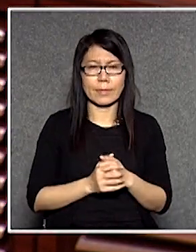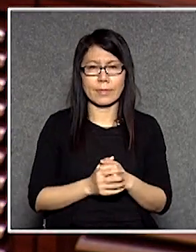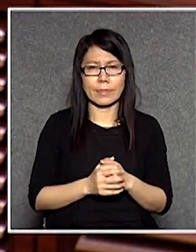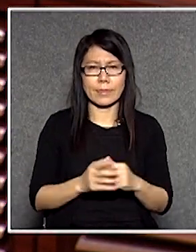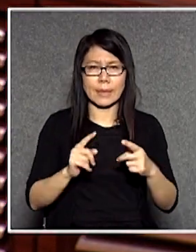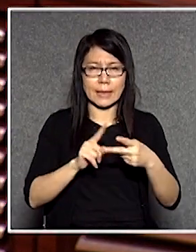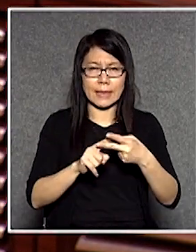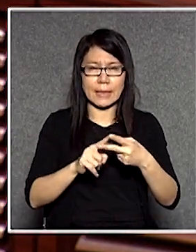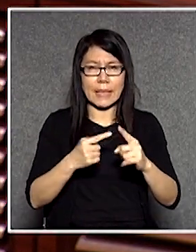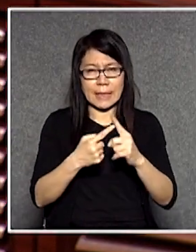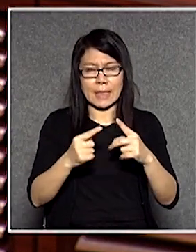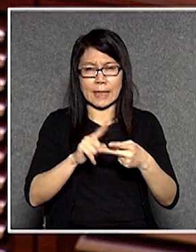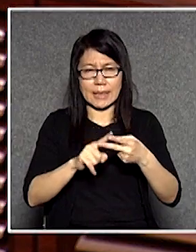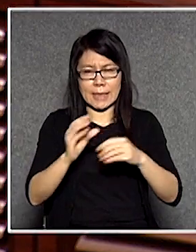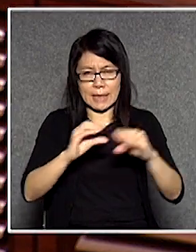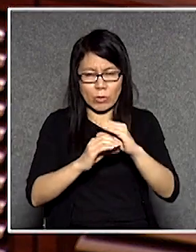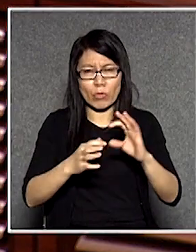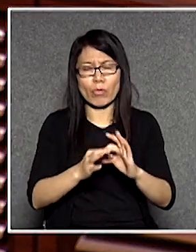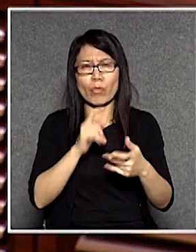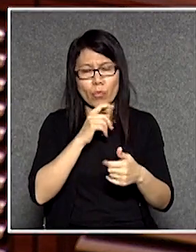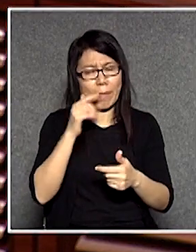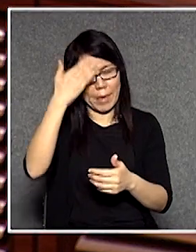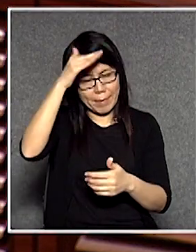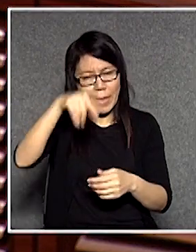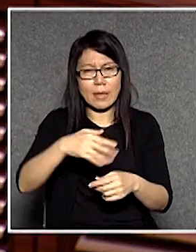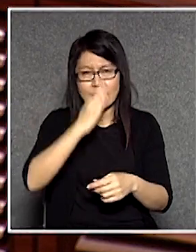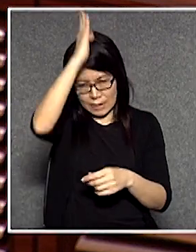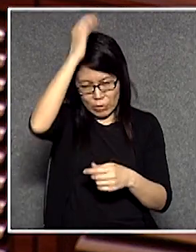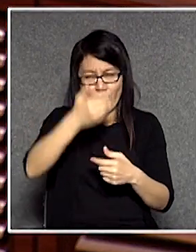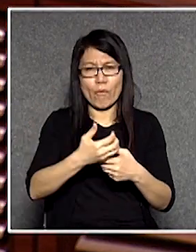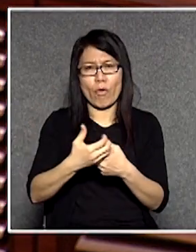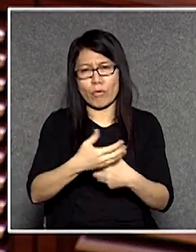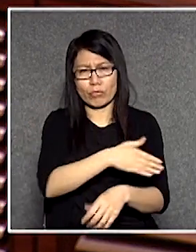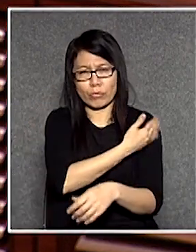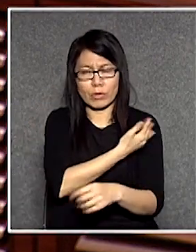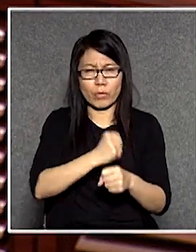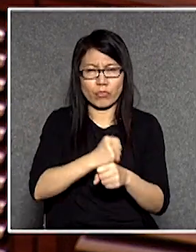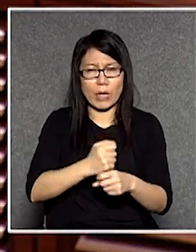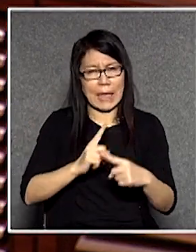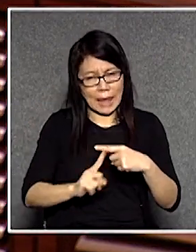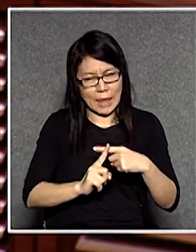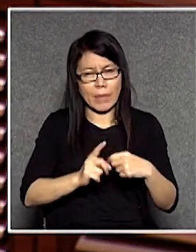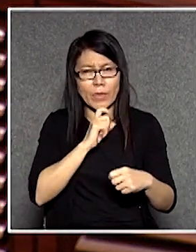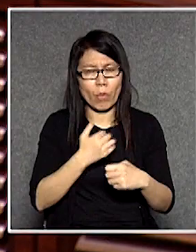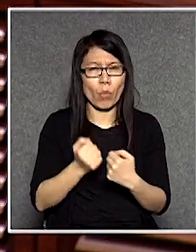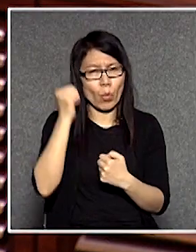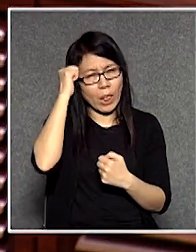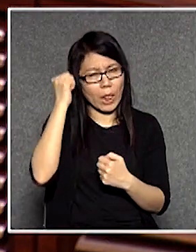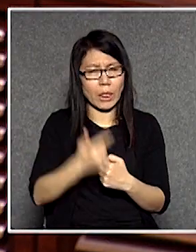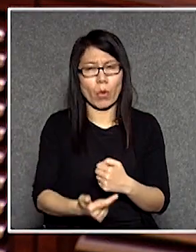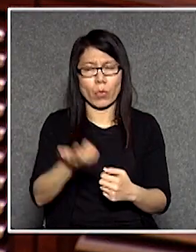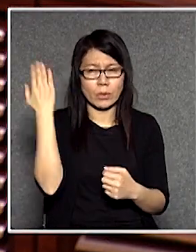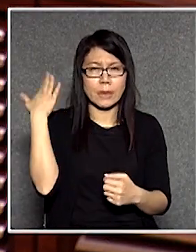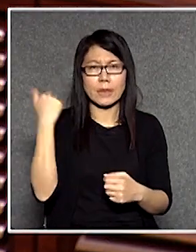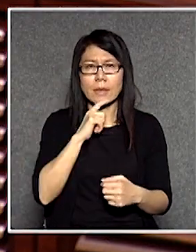建聯是非常之明白消防員的工作是充滿挑戰和危險，在過去亦都有